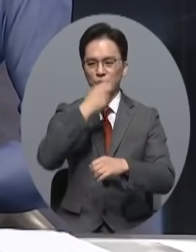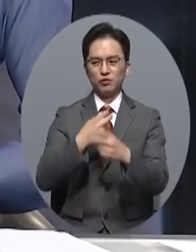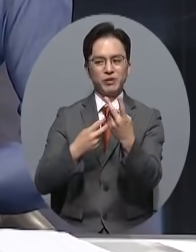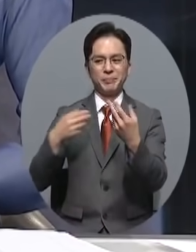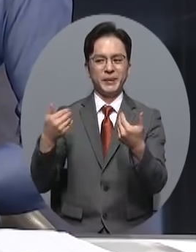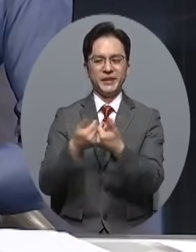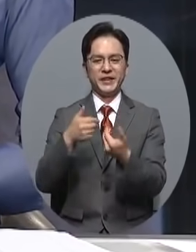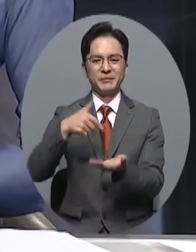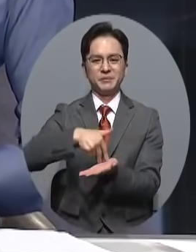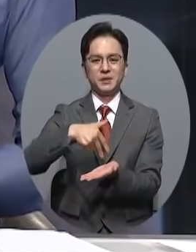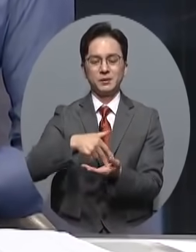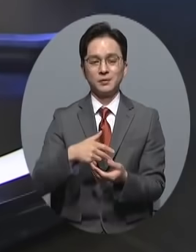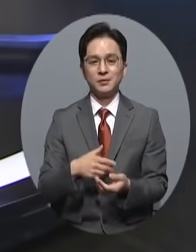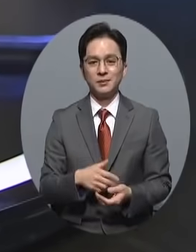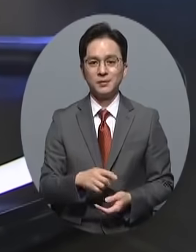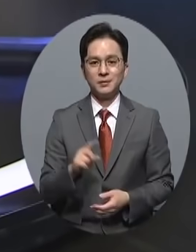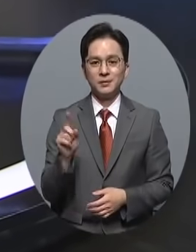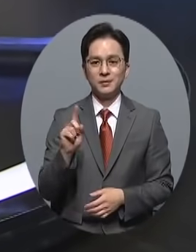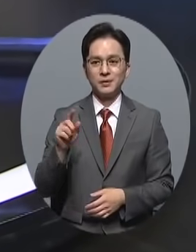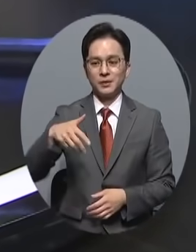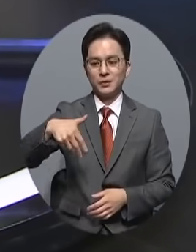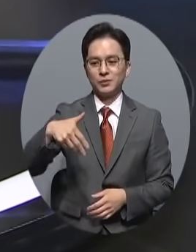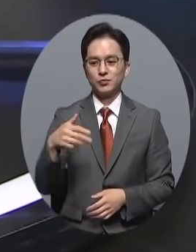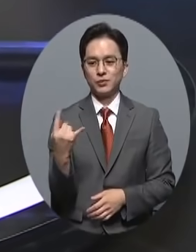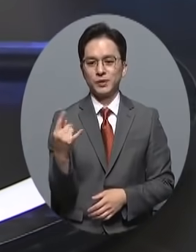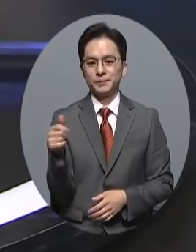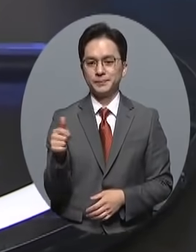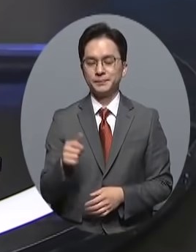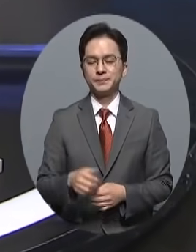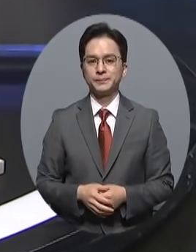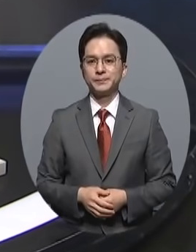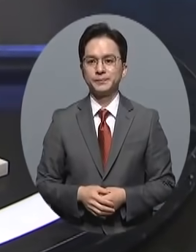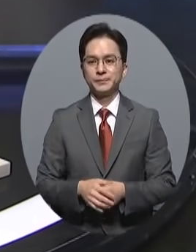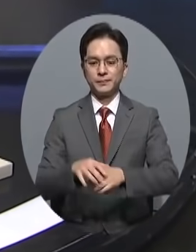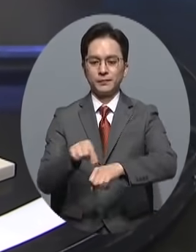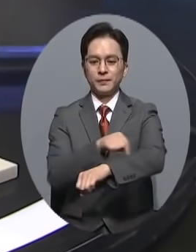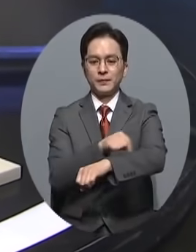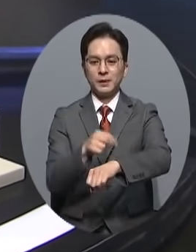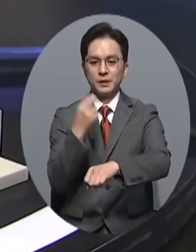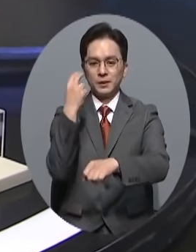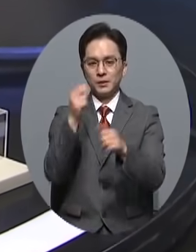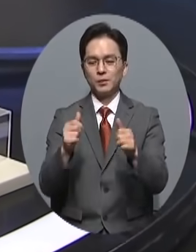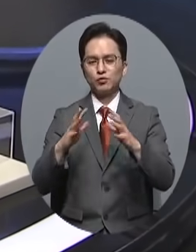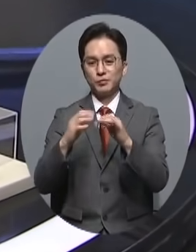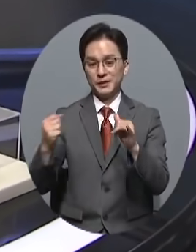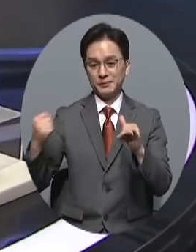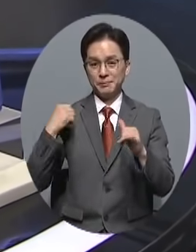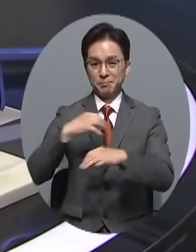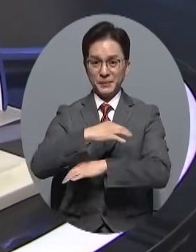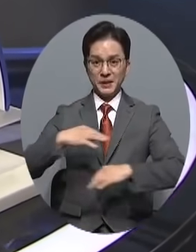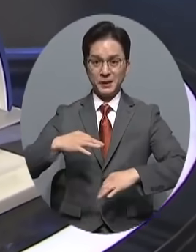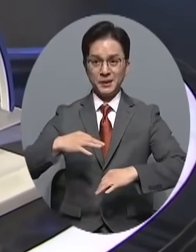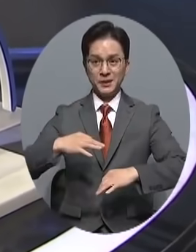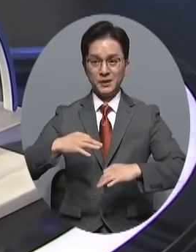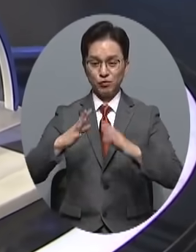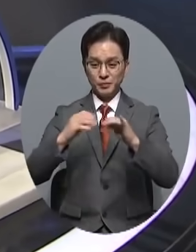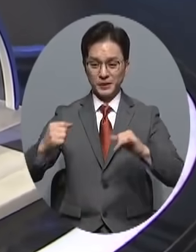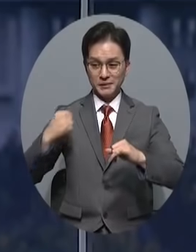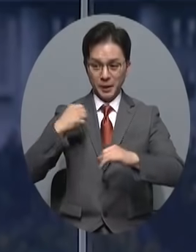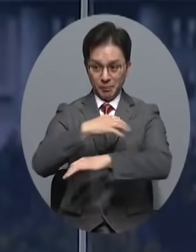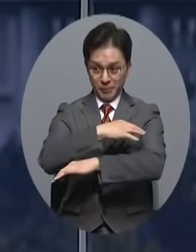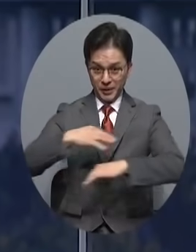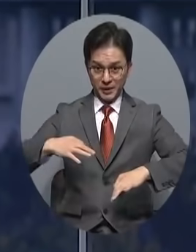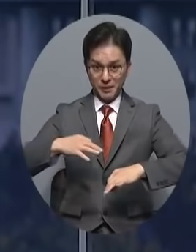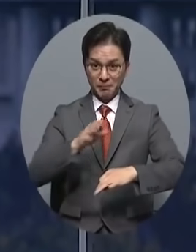부정적인 입장을 보이고 있거든요. 어떻게 보셨나요? 그러니까 그런 거죠. 그러니까 지금 사실 특검, 그러니까 국민의힘 게이트라고 규정했으면 특검 안 할 이유 없지 않습니까?